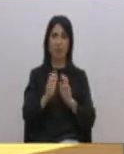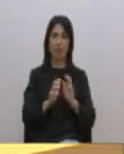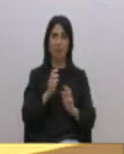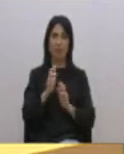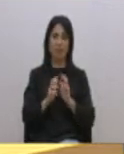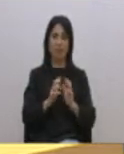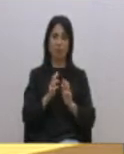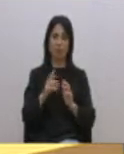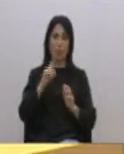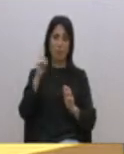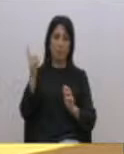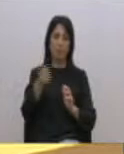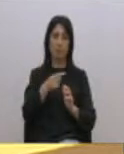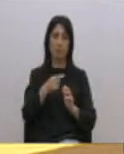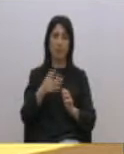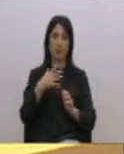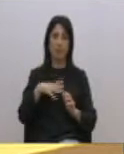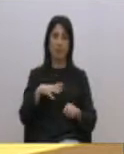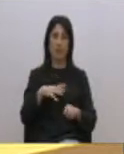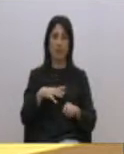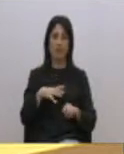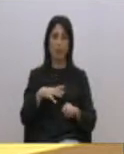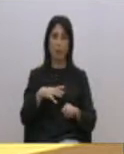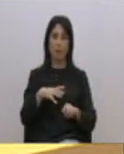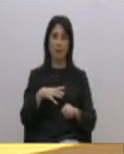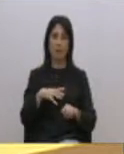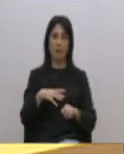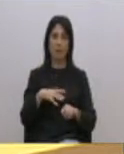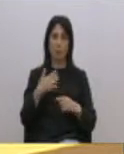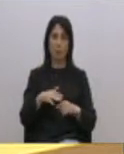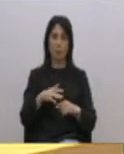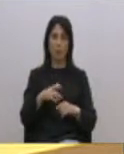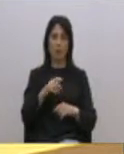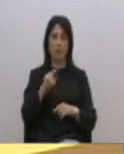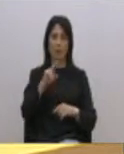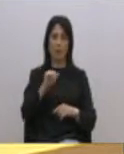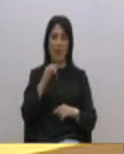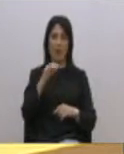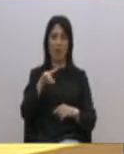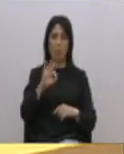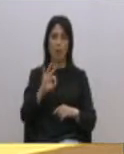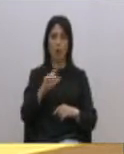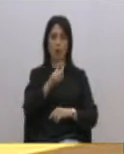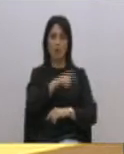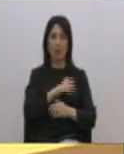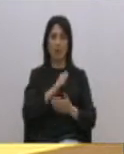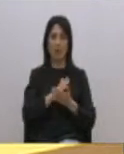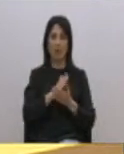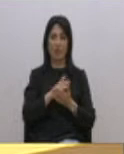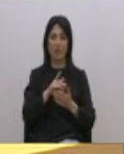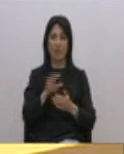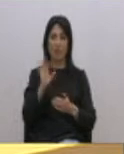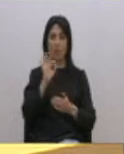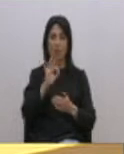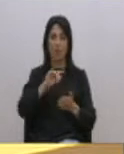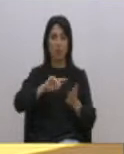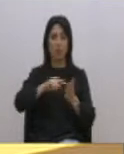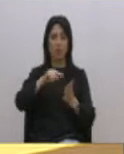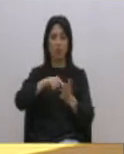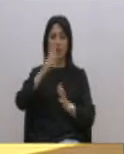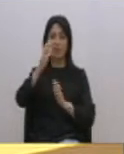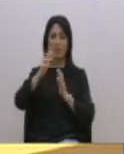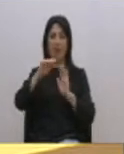საერთაშორისო მასშტაბით, იმიტომ რომ საქართველო ვაიპოს წევრი არის, რომელიც წარმოადგენს გეოგრაფიული აღნიშნების